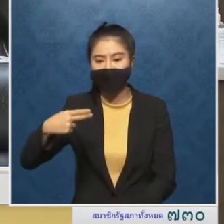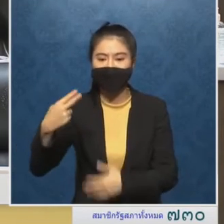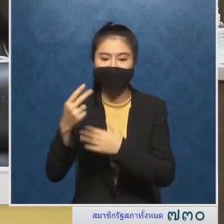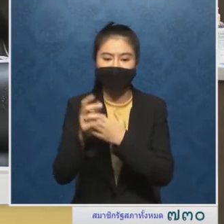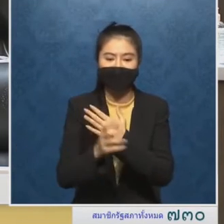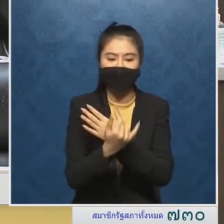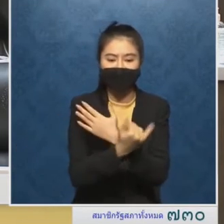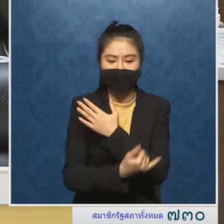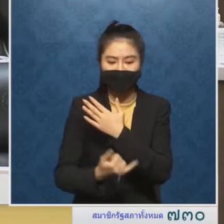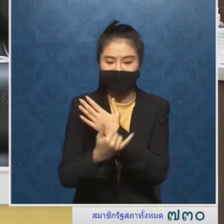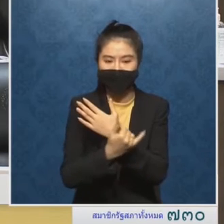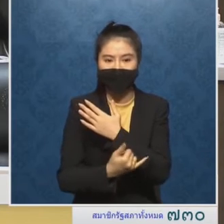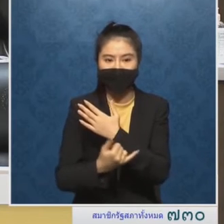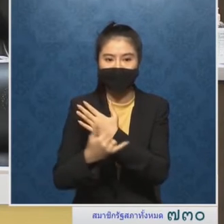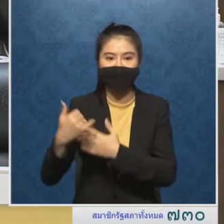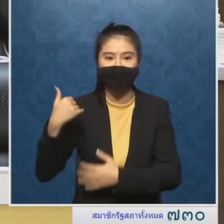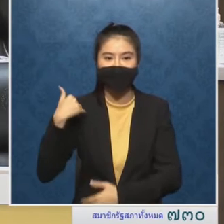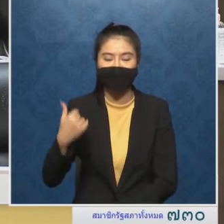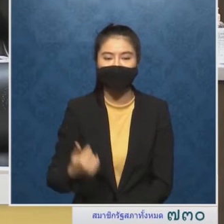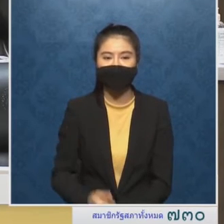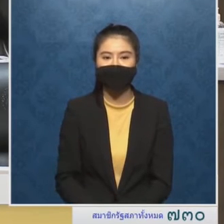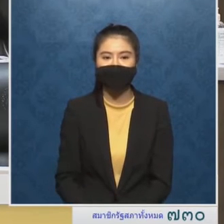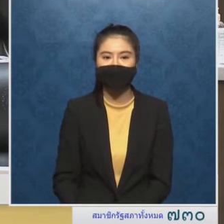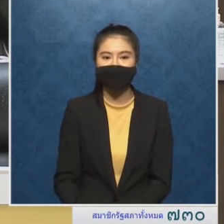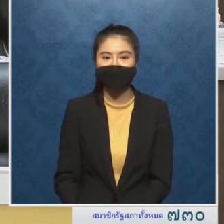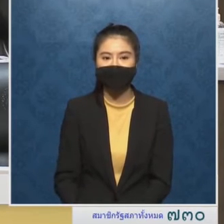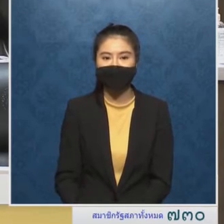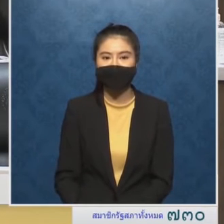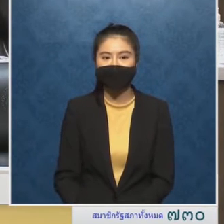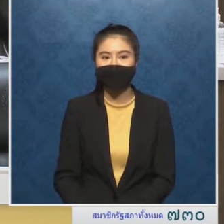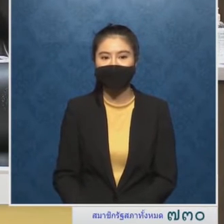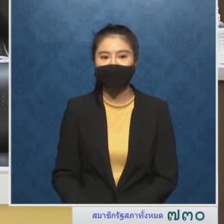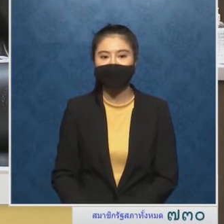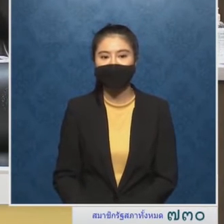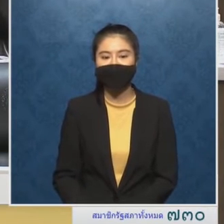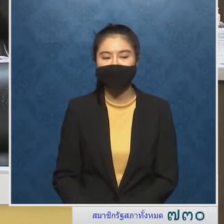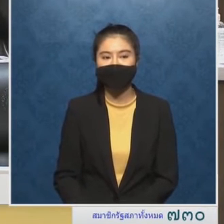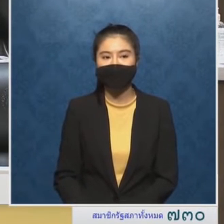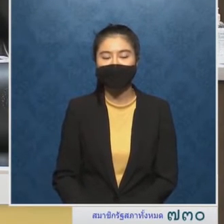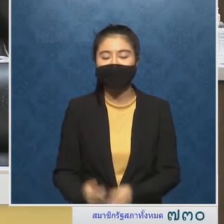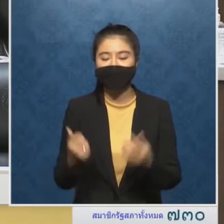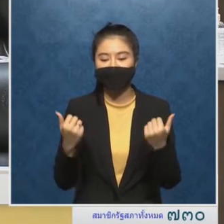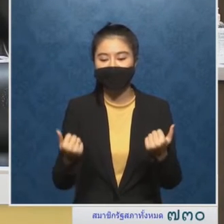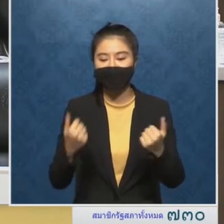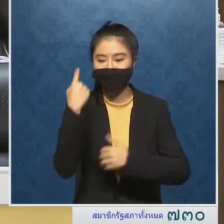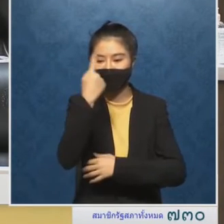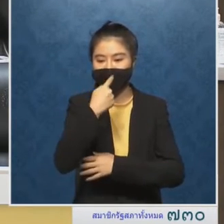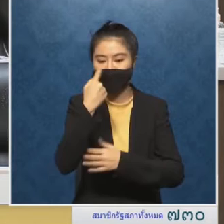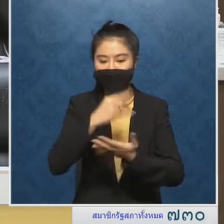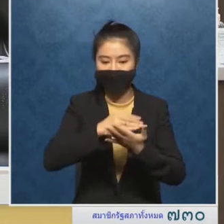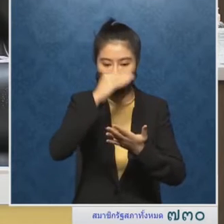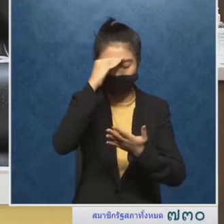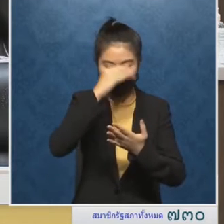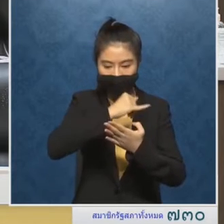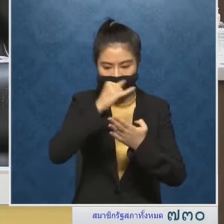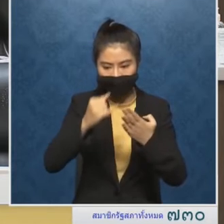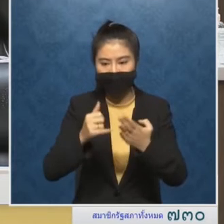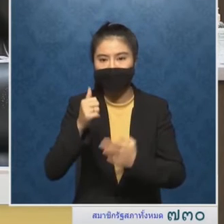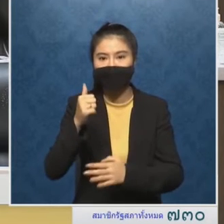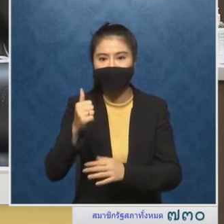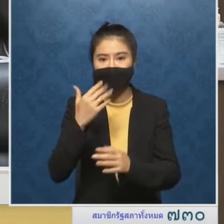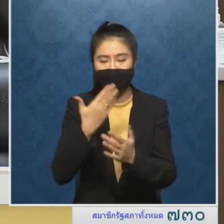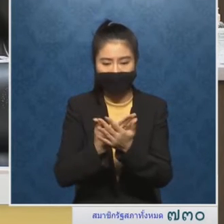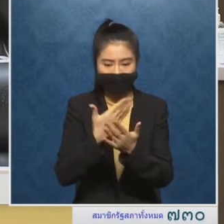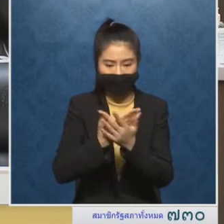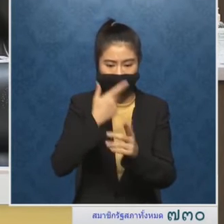ศเป็ต้นนะครับท่ประทาน บันดตทจบให่ ถ้ามีทักษะประสาองกิจดีก็จะมเงิ